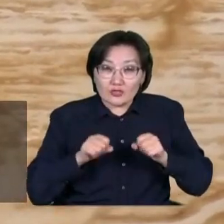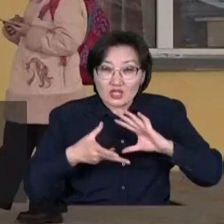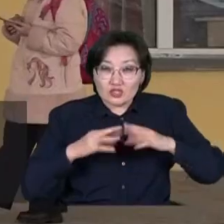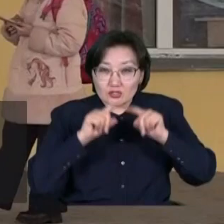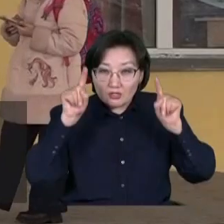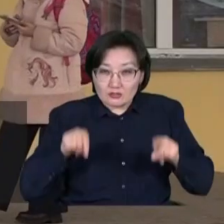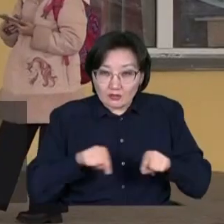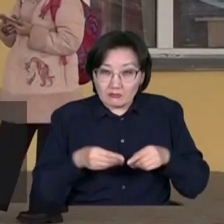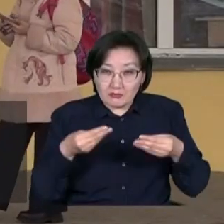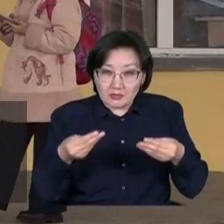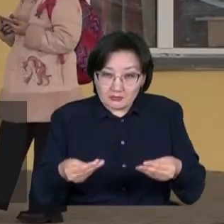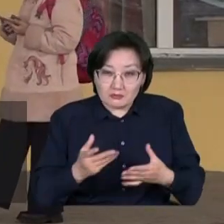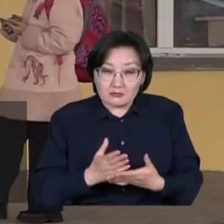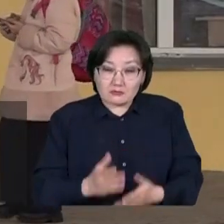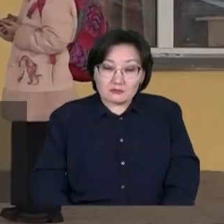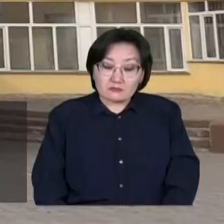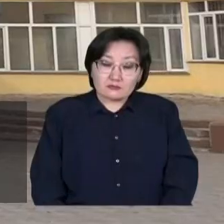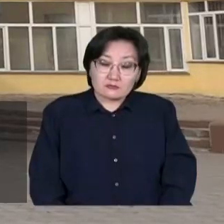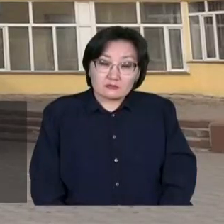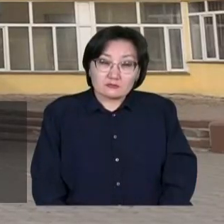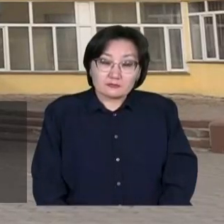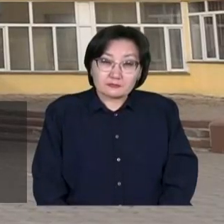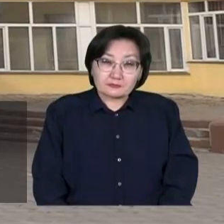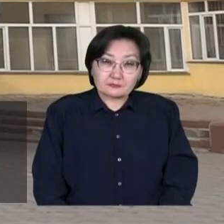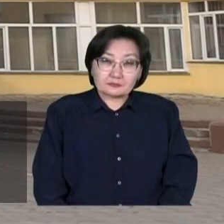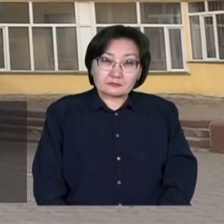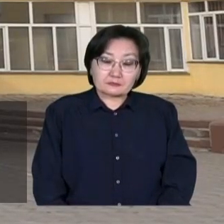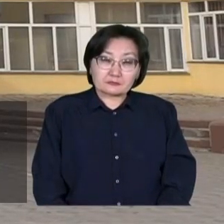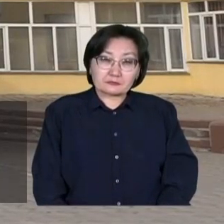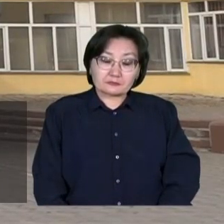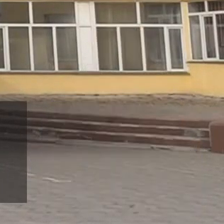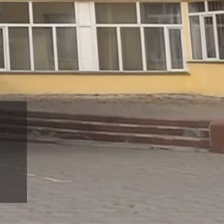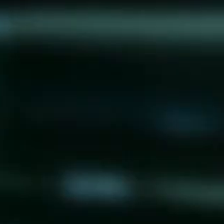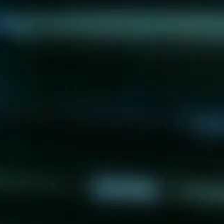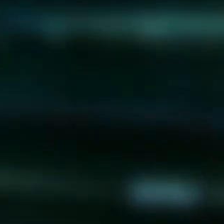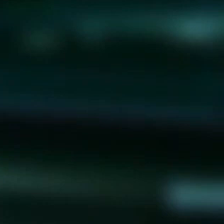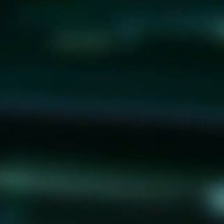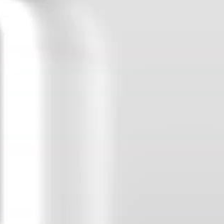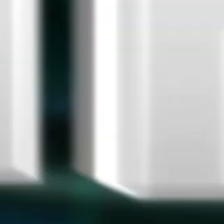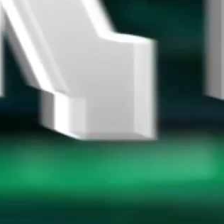шығарған. Әлібек Шынтемір, Хангелді Ахметхан, Алматы телеарнасы.